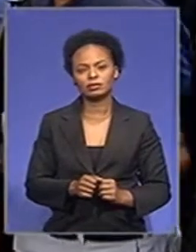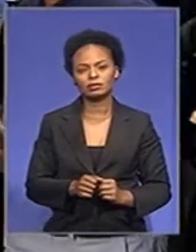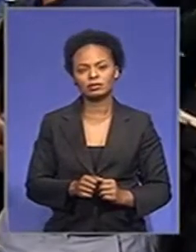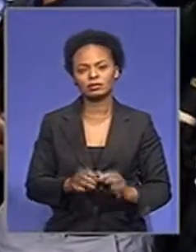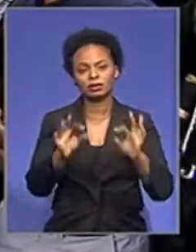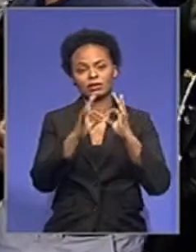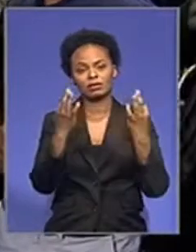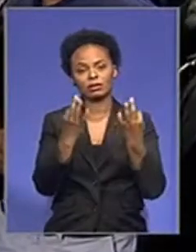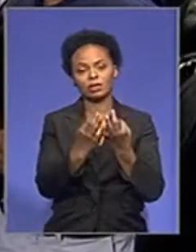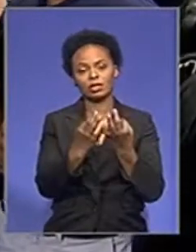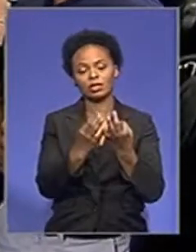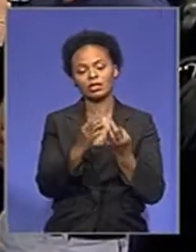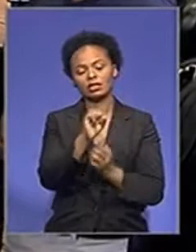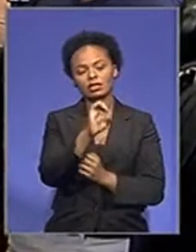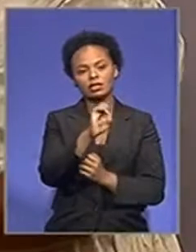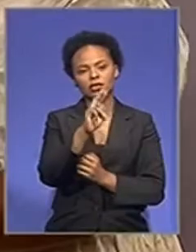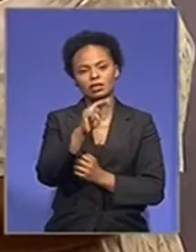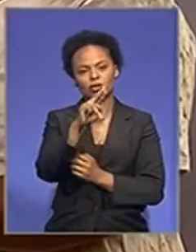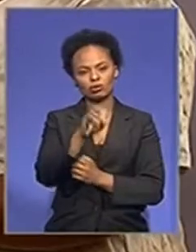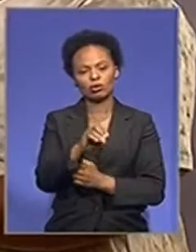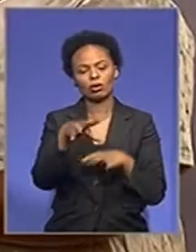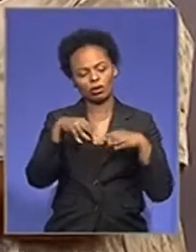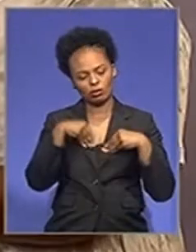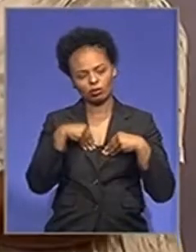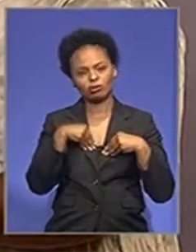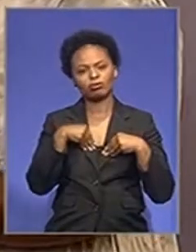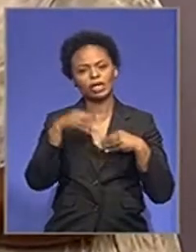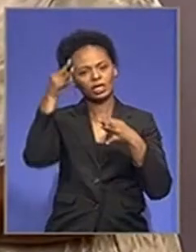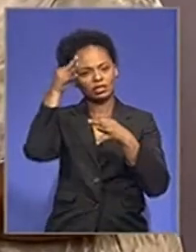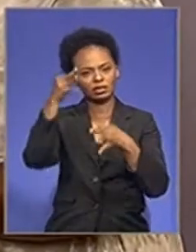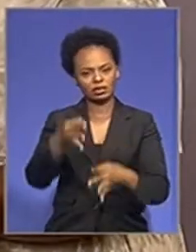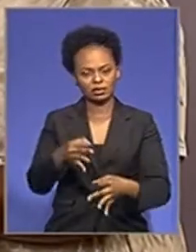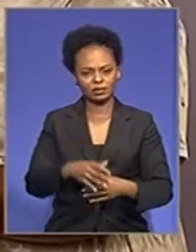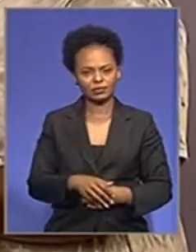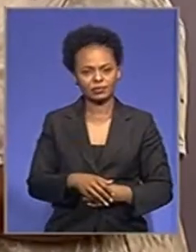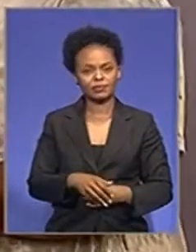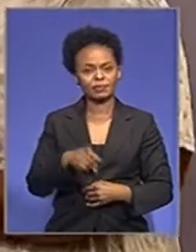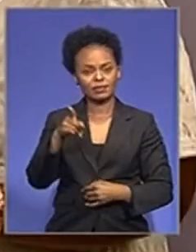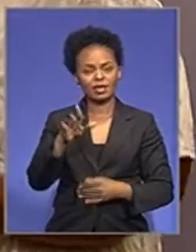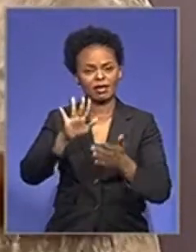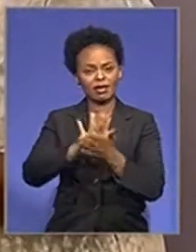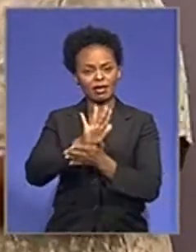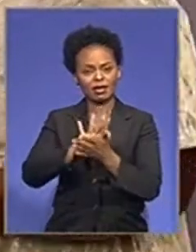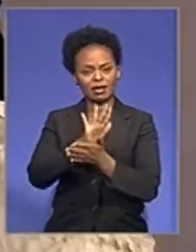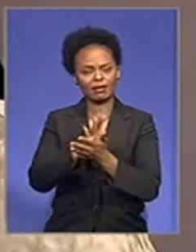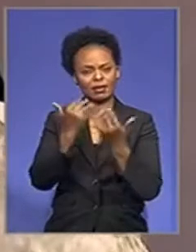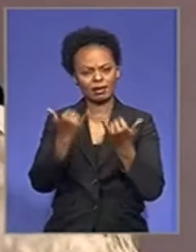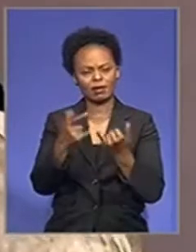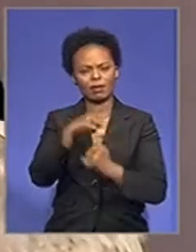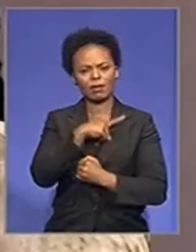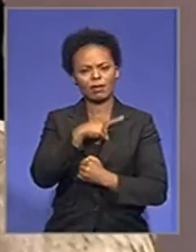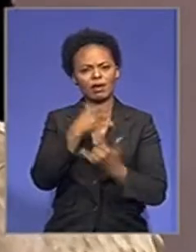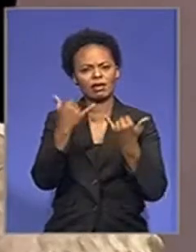Palapa la meiwa ba amogetše sephetho se. Sizizosijabule kakhulu ukubona ukuthi sekukhona la kuyakhona nakhona